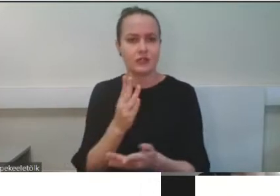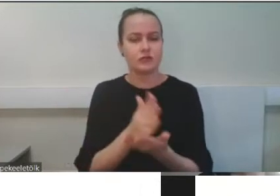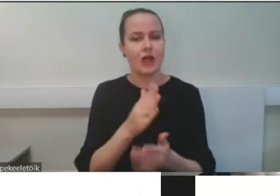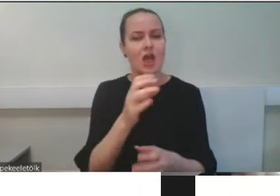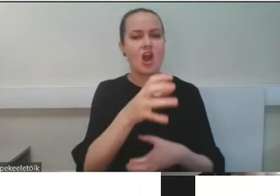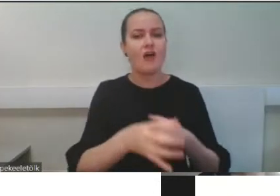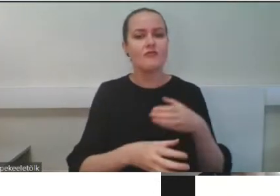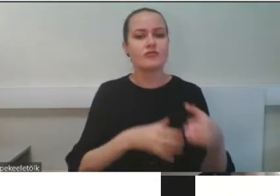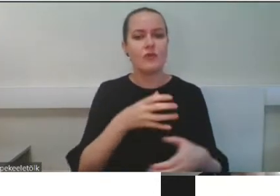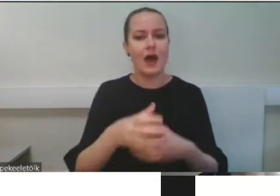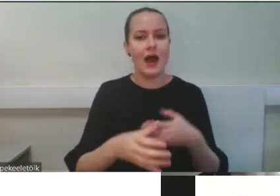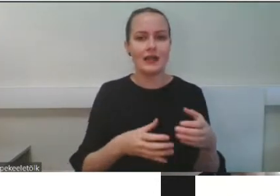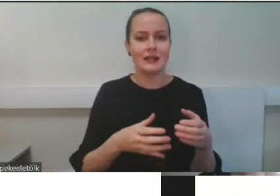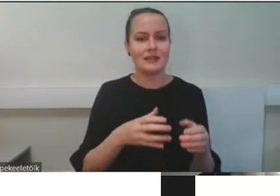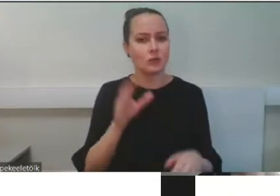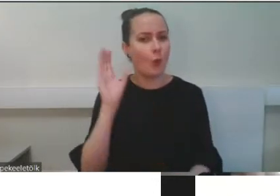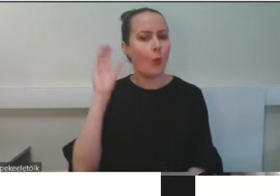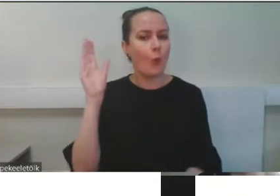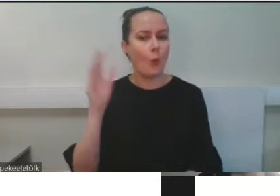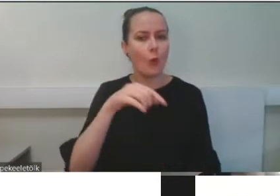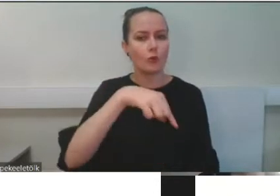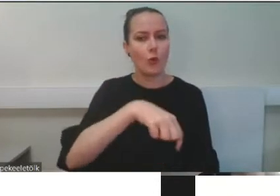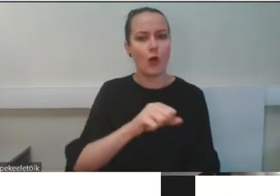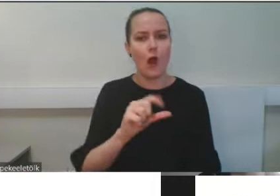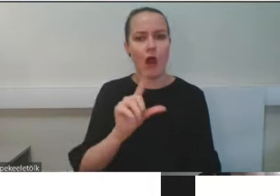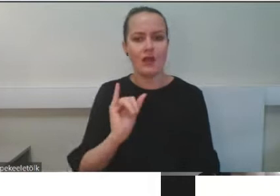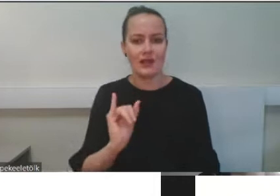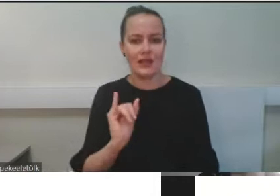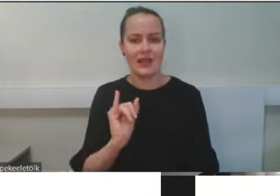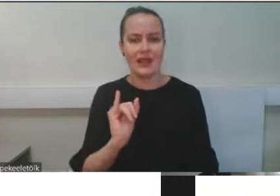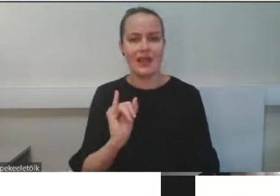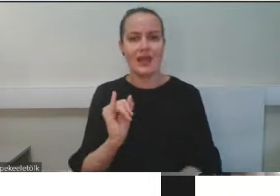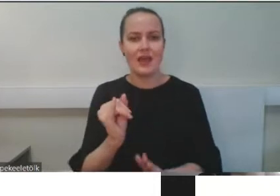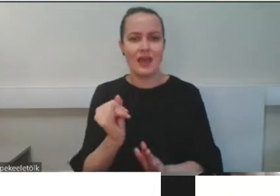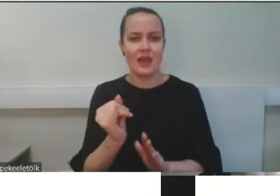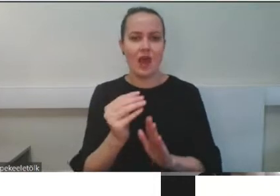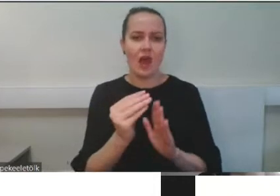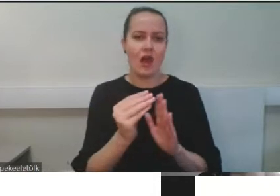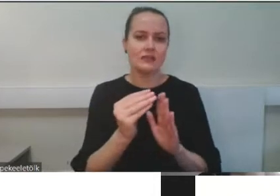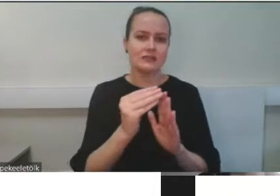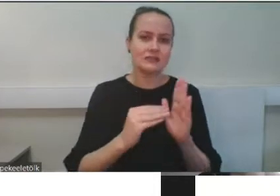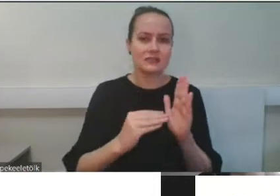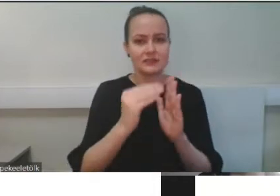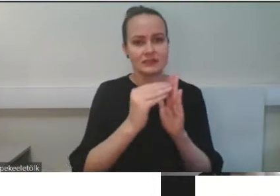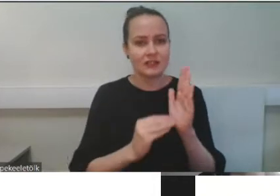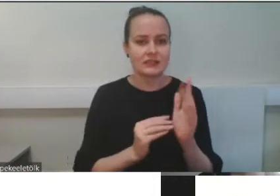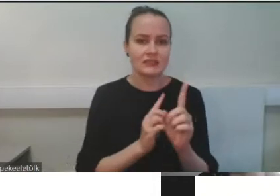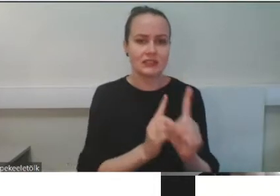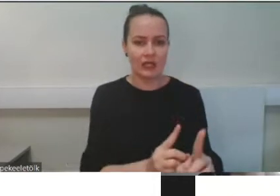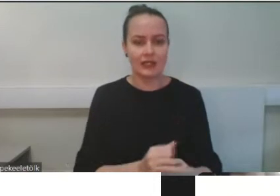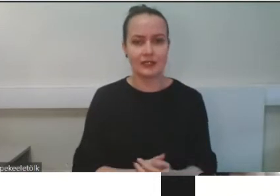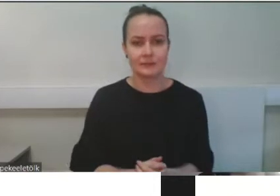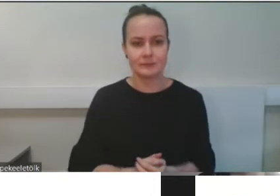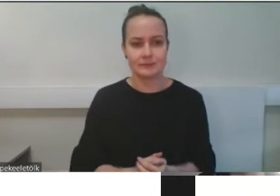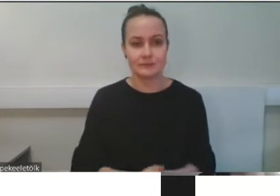olnud tervise probleemi tõttu piiratud igapäevategevused. Ja siin arvestatakse siis